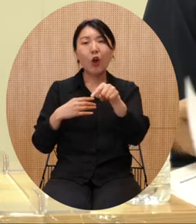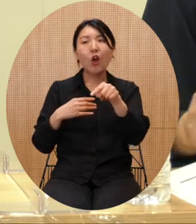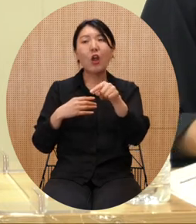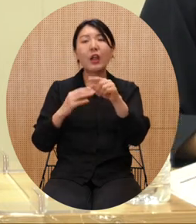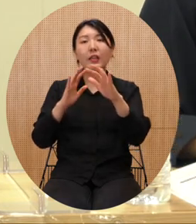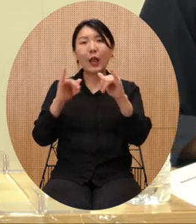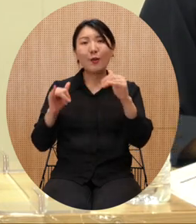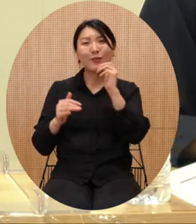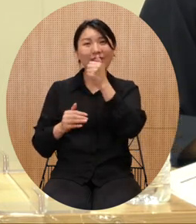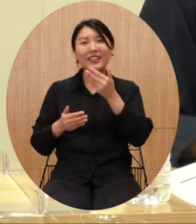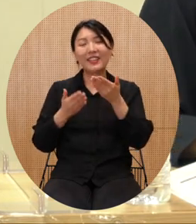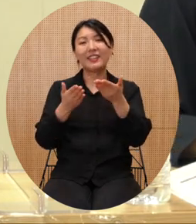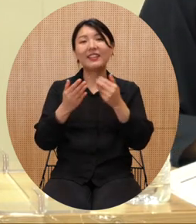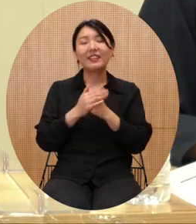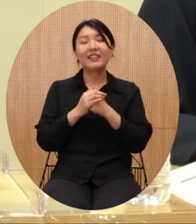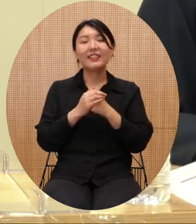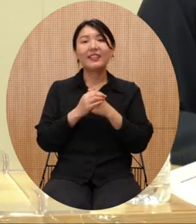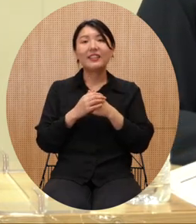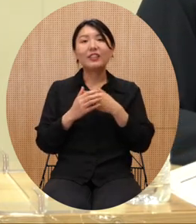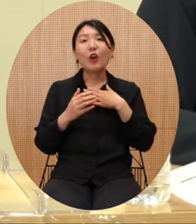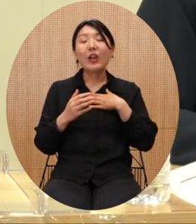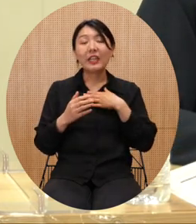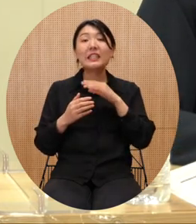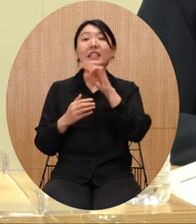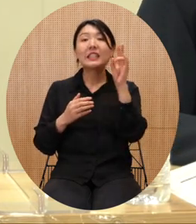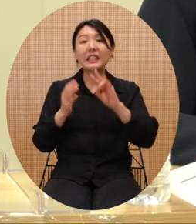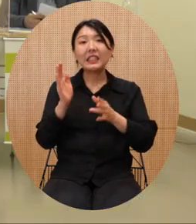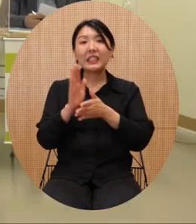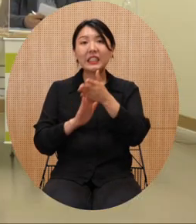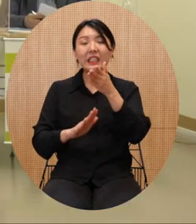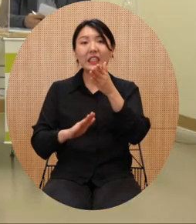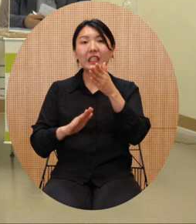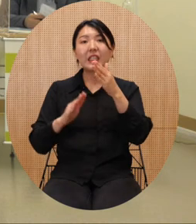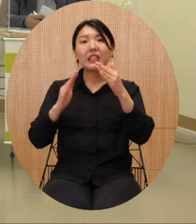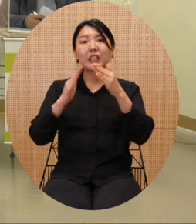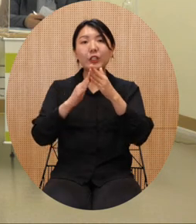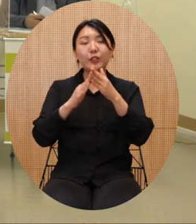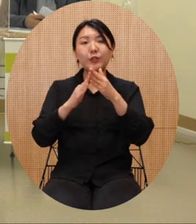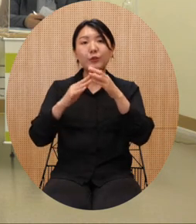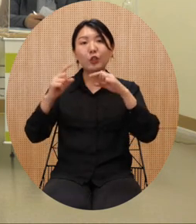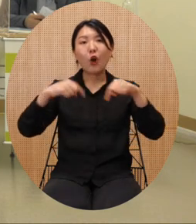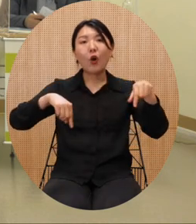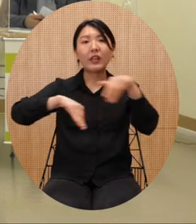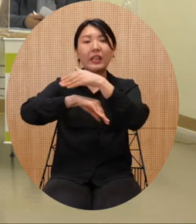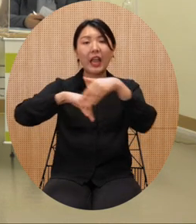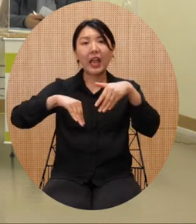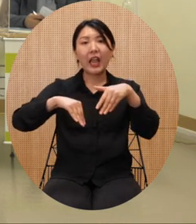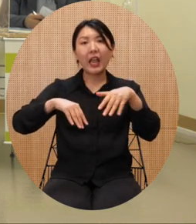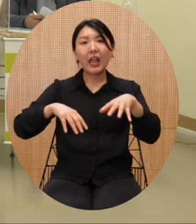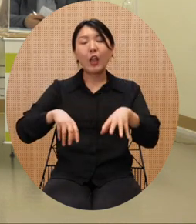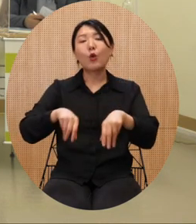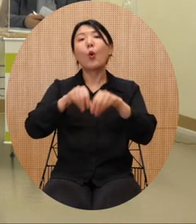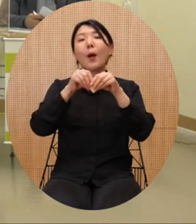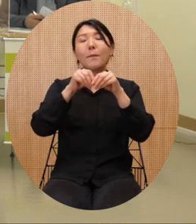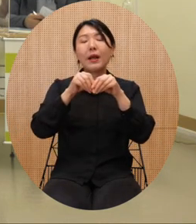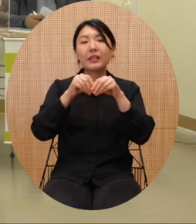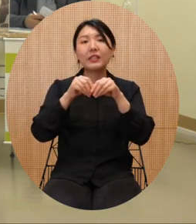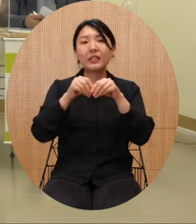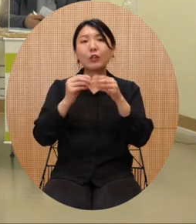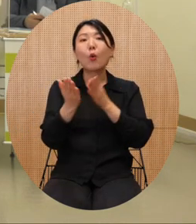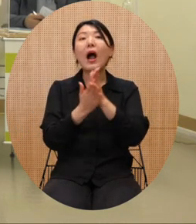될 어떤 위치에 계신 분을 소개시켜 드리려고 합니다. 저희 시흥시에 저희 주택 정책을 총괄하고 계시는 주택